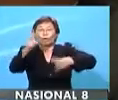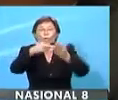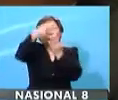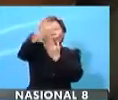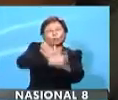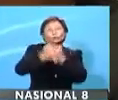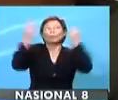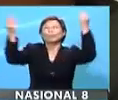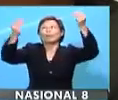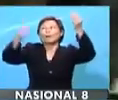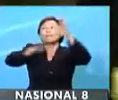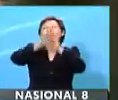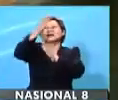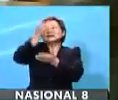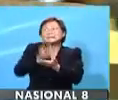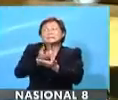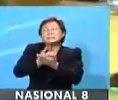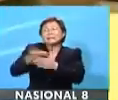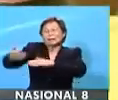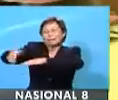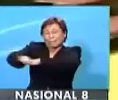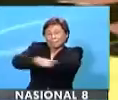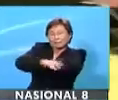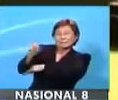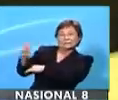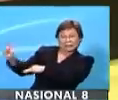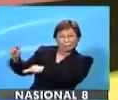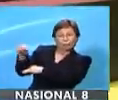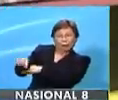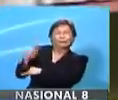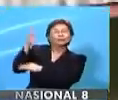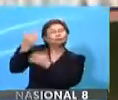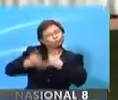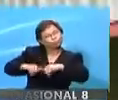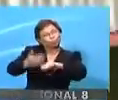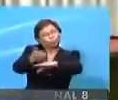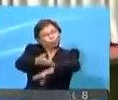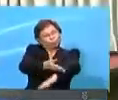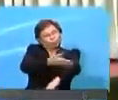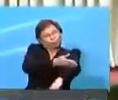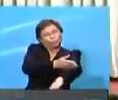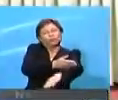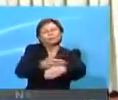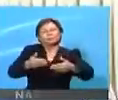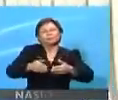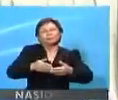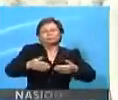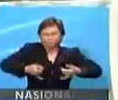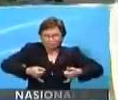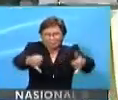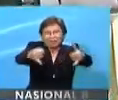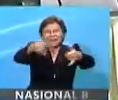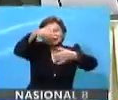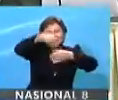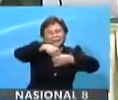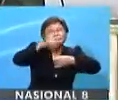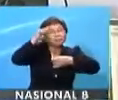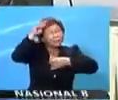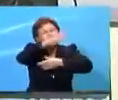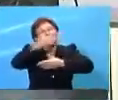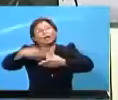projek Majlis Pembangunan Ekonomi Pantai Kawasan Timur, ia akan terus memperbaiki sistem perhubungan dalam dan luar